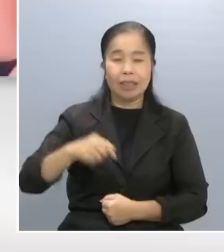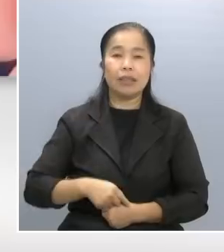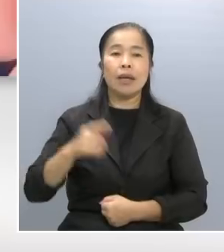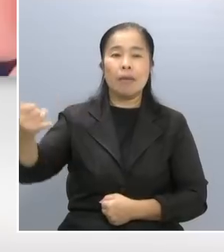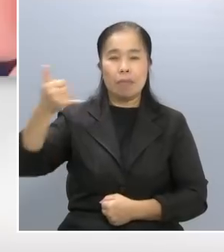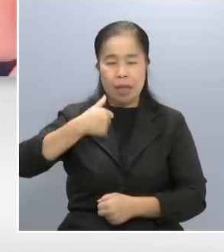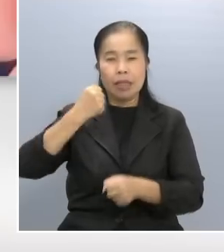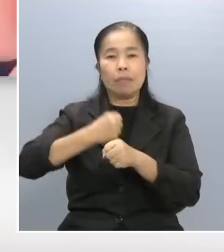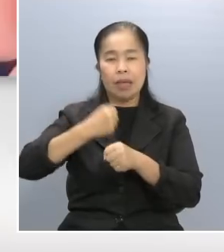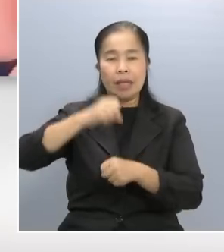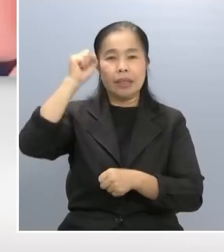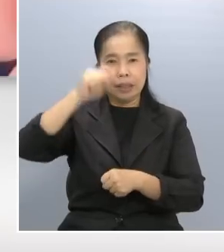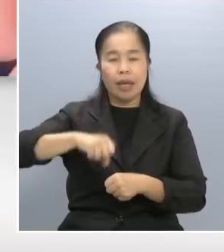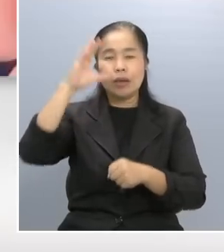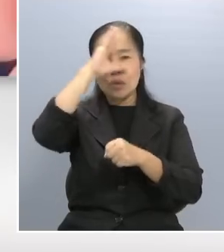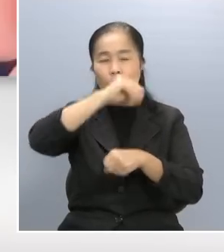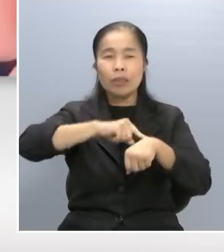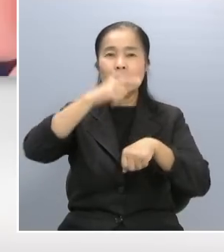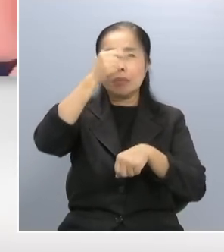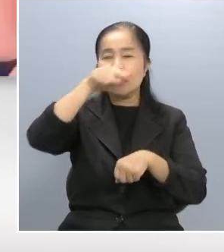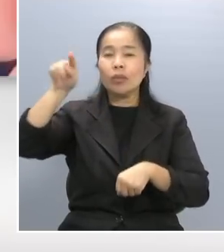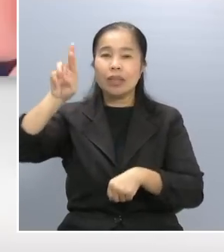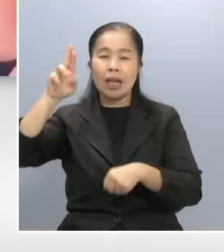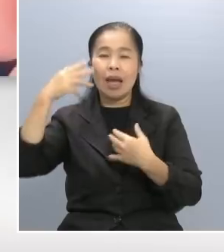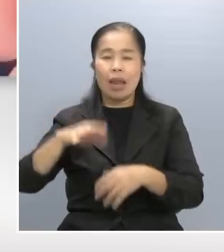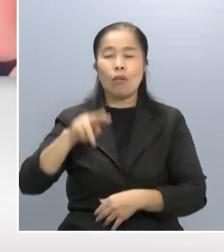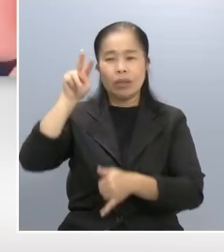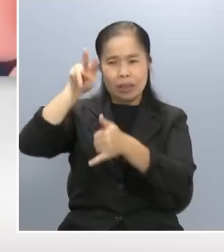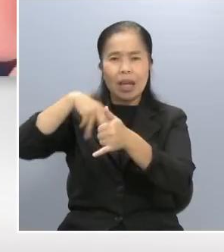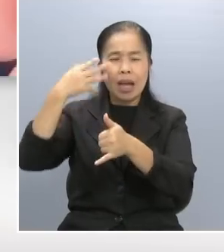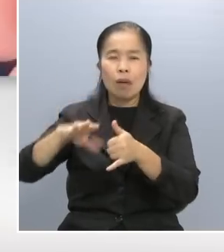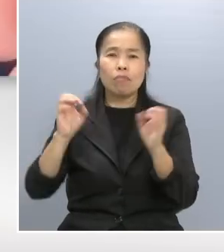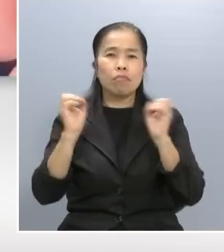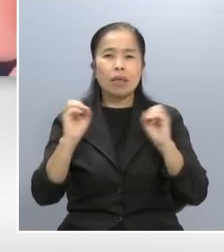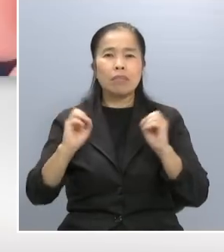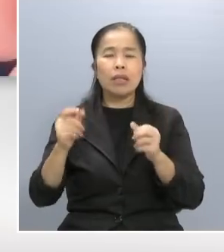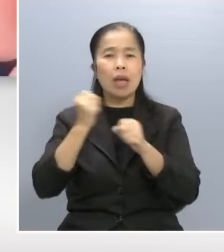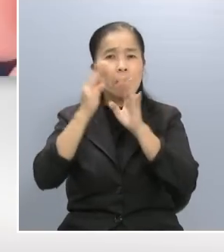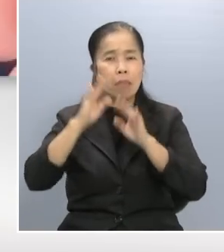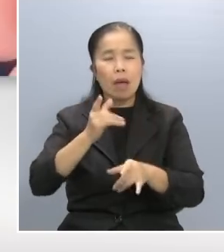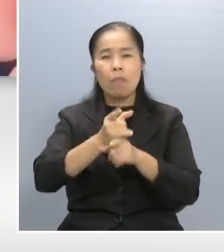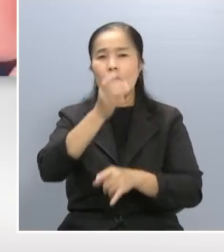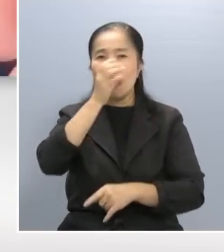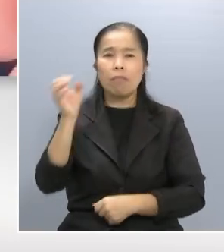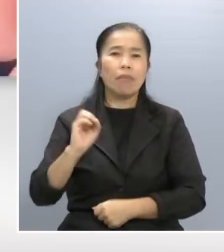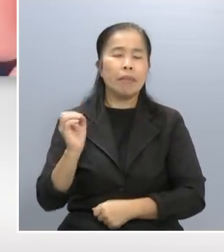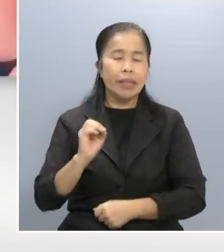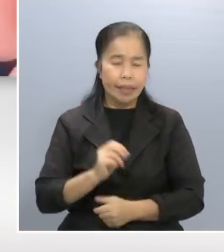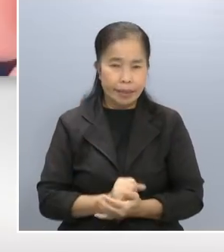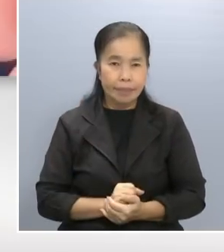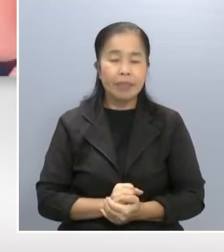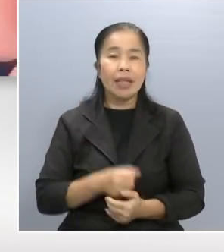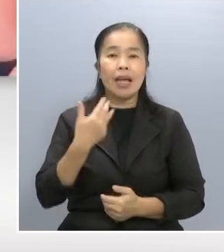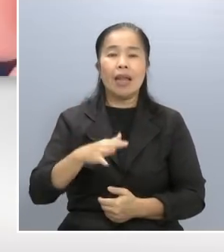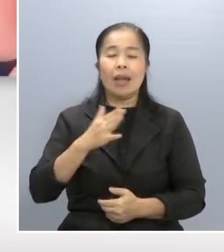mcที่ร้านจริงช่วง 5ทุ่มถึงเที่ยงคืนแล้วสังเกตดูไม่พบว่ามีพฤติกรรมดื่มเครื่องดื่มแอลกอฮอล์แต่อย่างใดและ